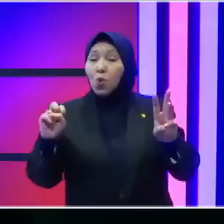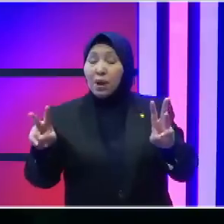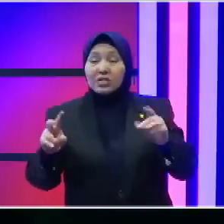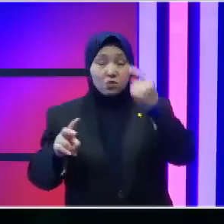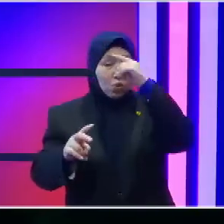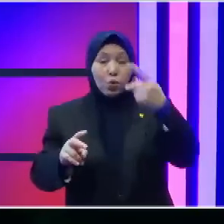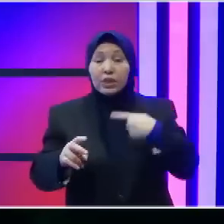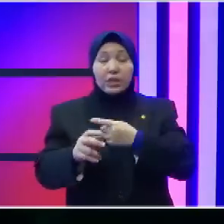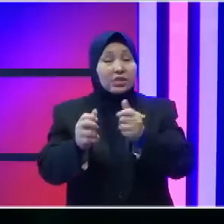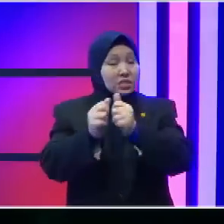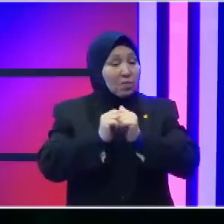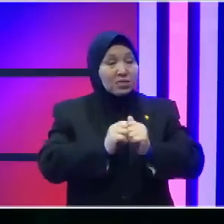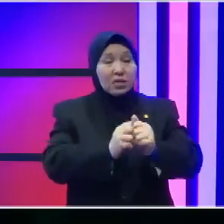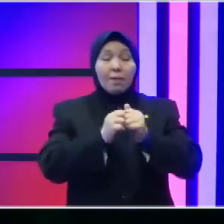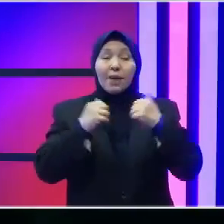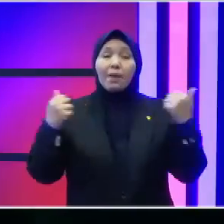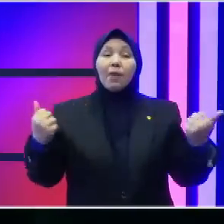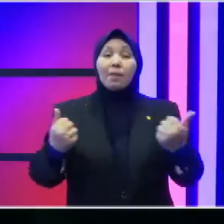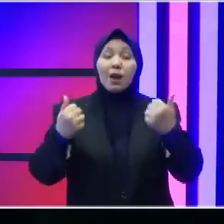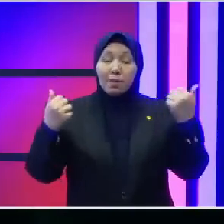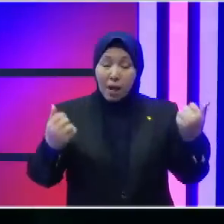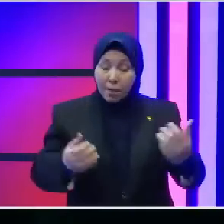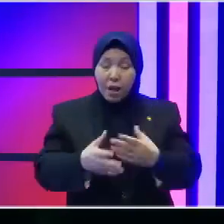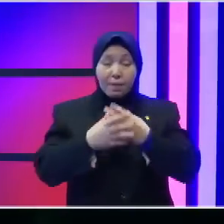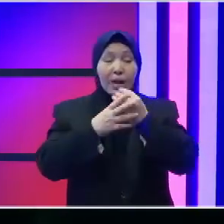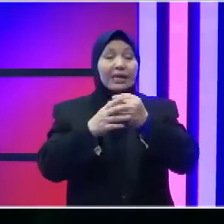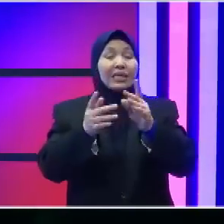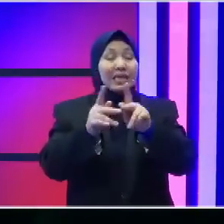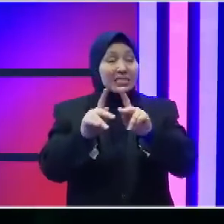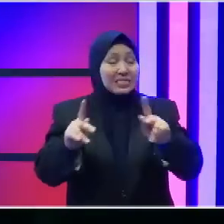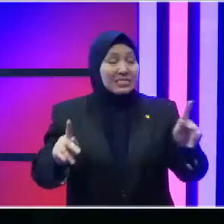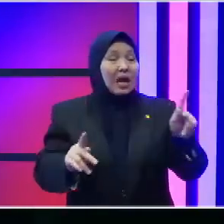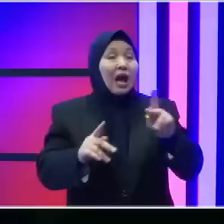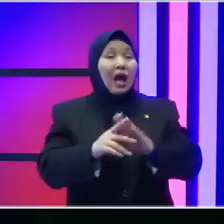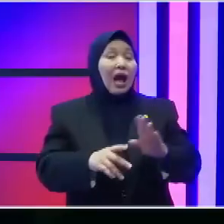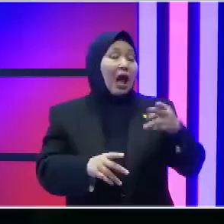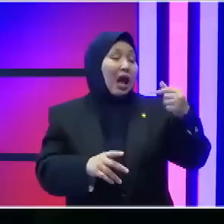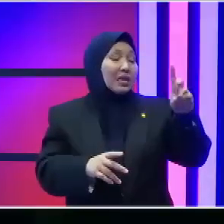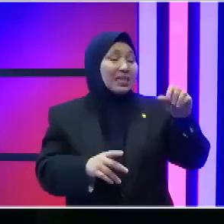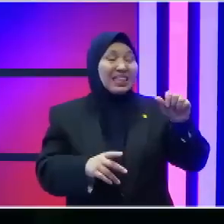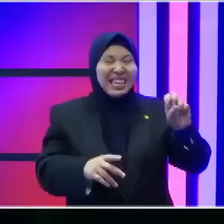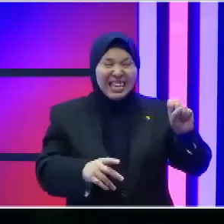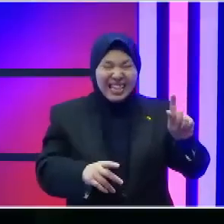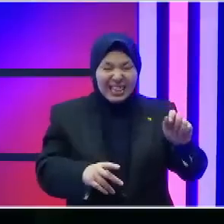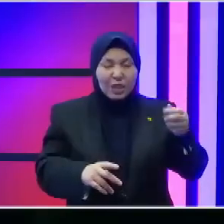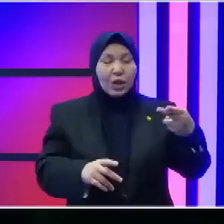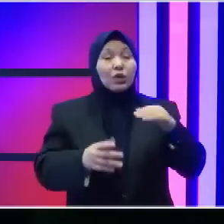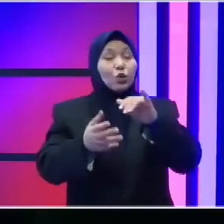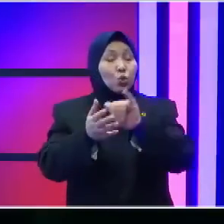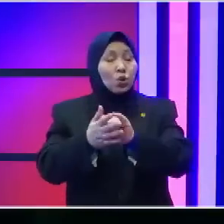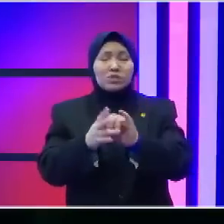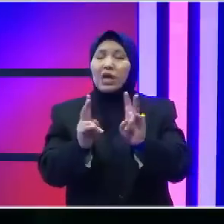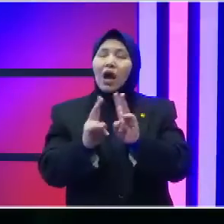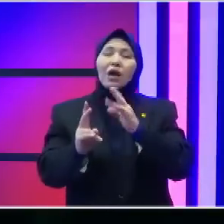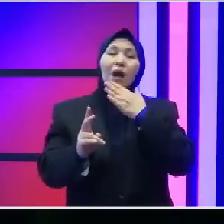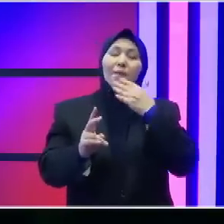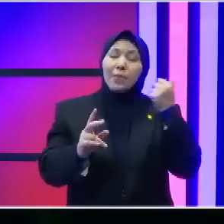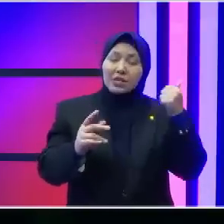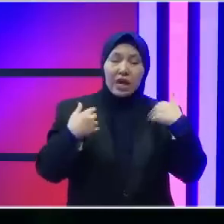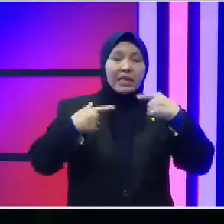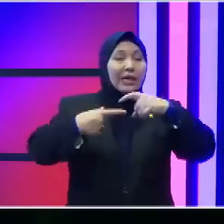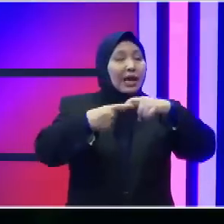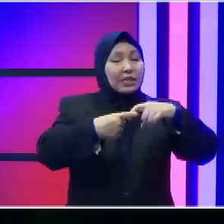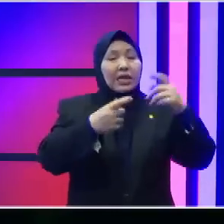kita mengalu-alukan kisah hadis. Perkataan hadis nanti kita akan jumpa pada ayat yang ke-9, amat menarik, ia ada kaitan